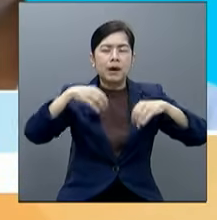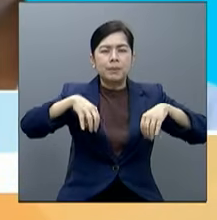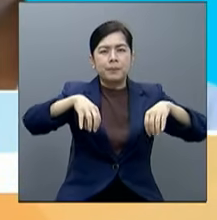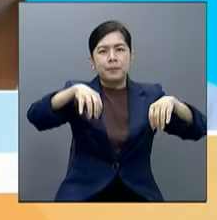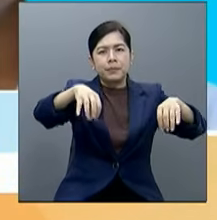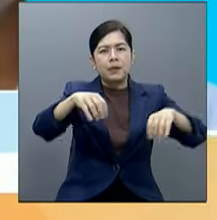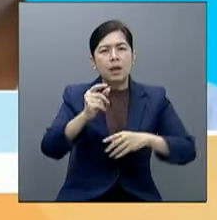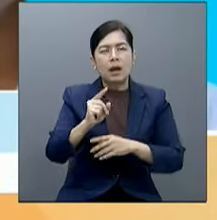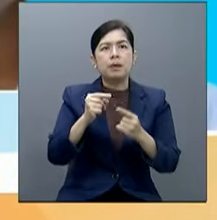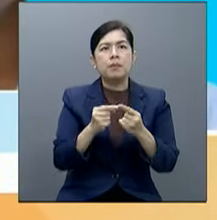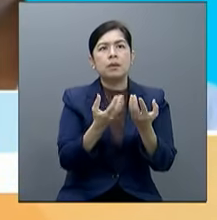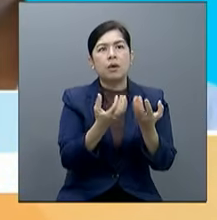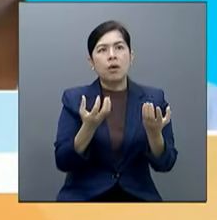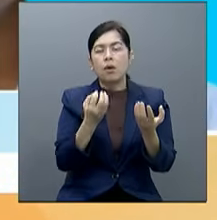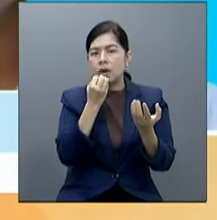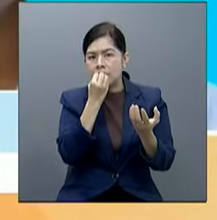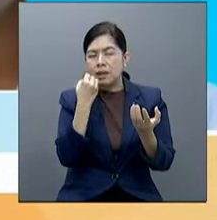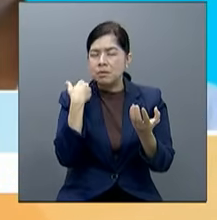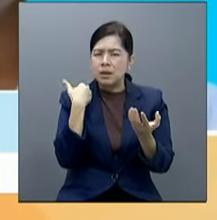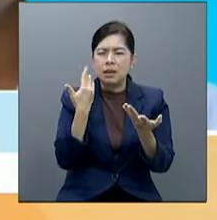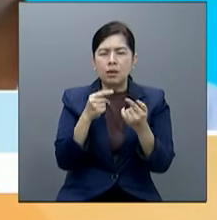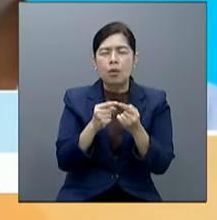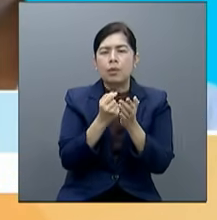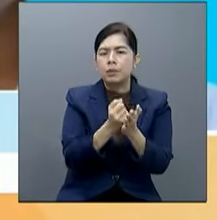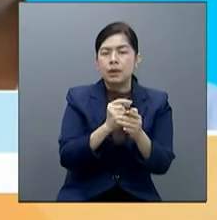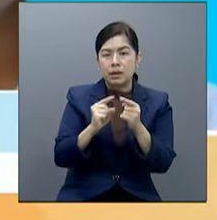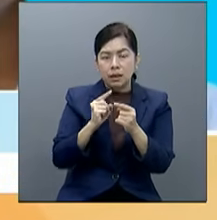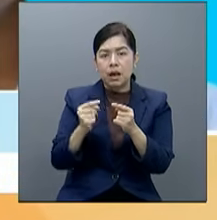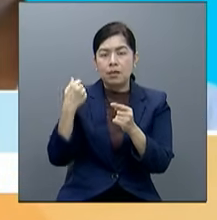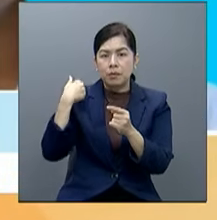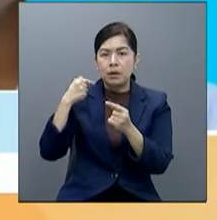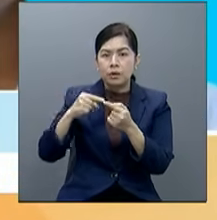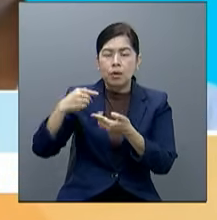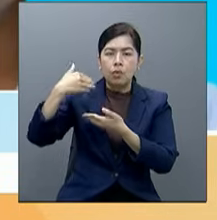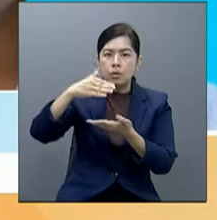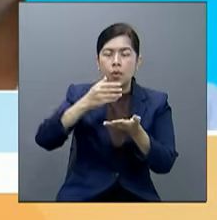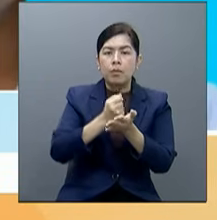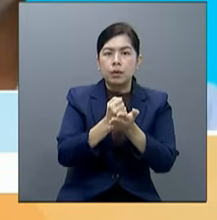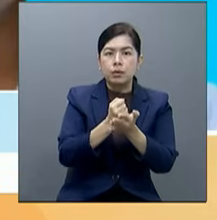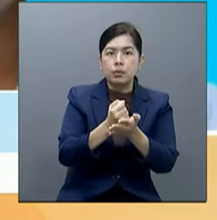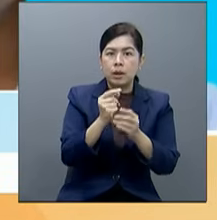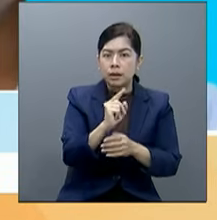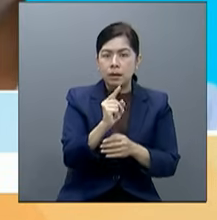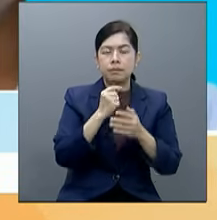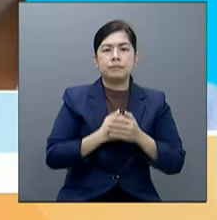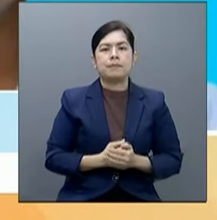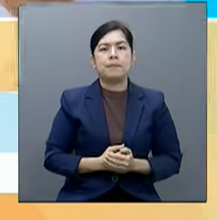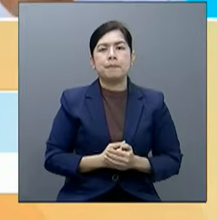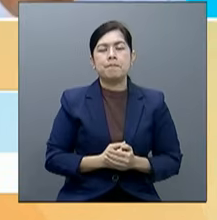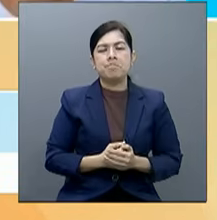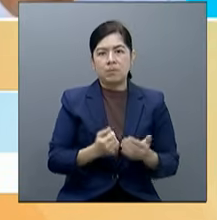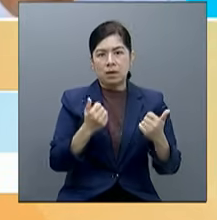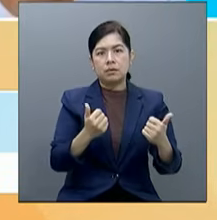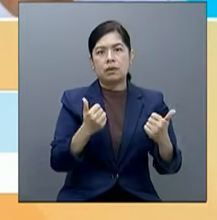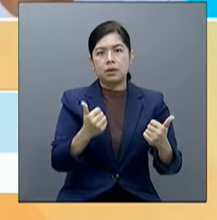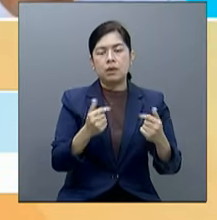ยาอาหารเข้าถึงแล้วไหมหรือว่าความช่วยเหลืออะไรที่เริ่มลำเลียงไปถึงแล้วบ้างค่ะ ตอนนี้ก็อย่างอา